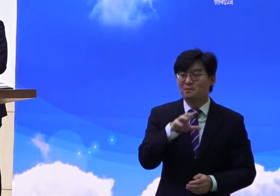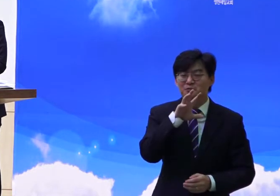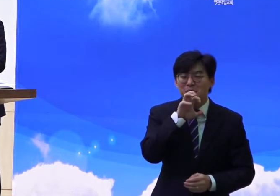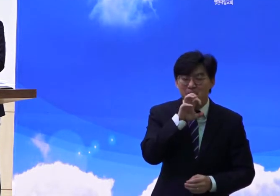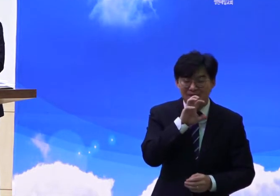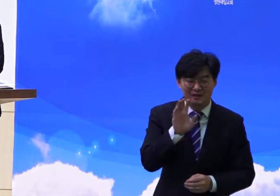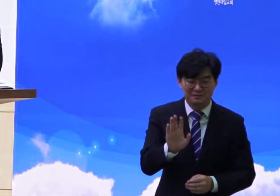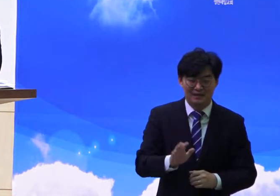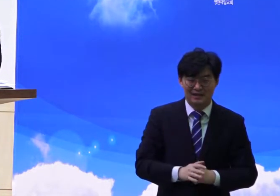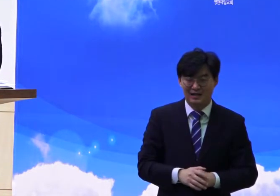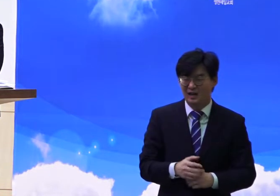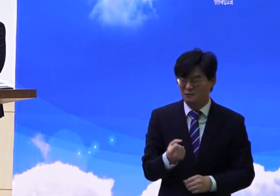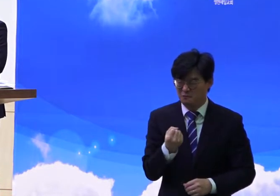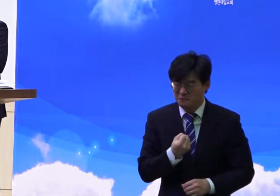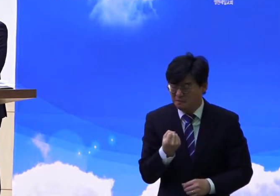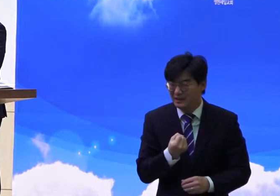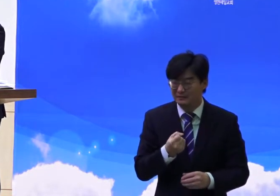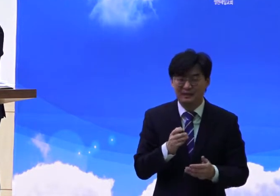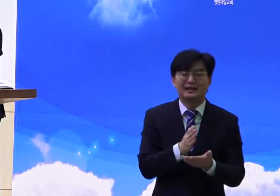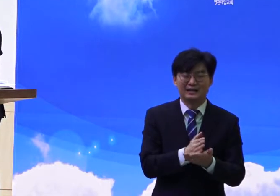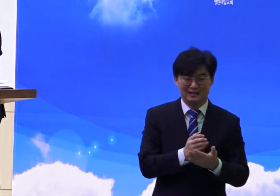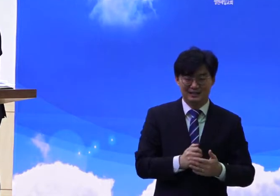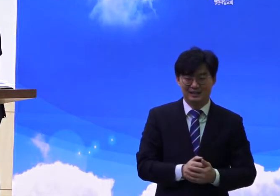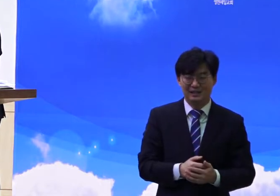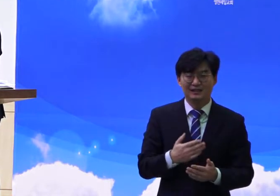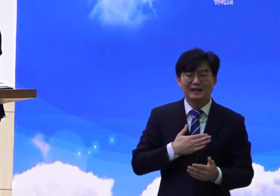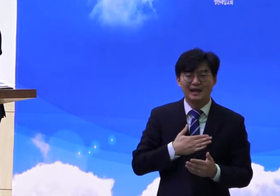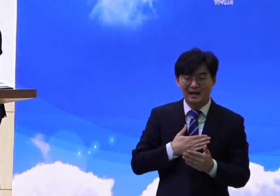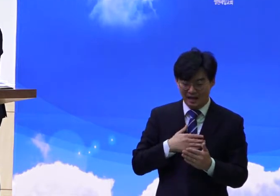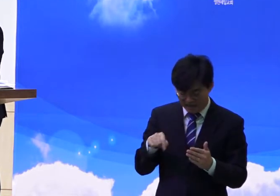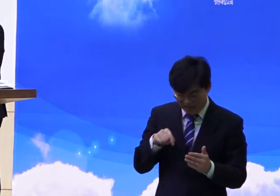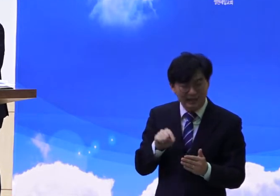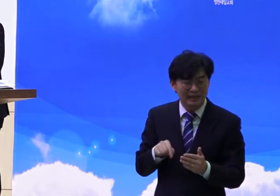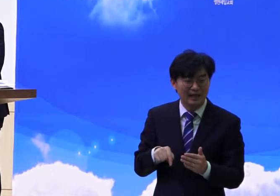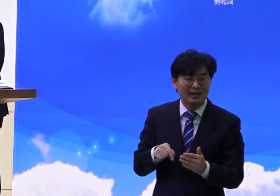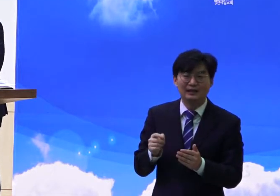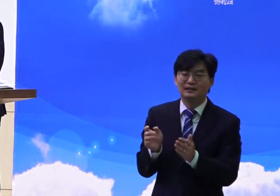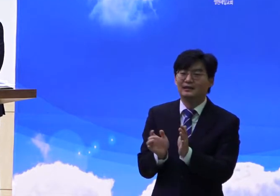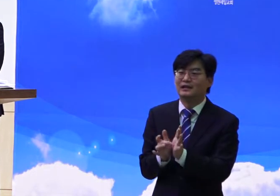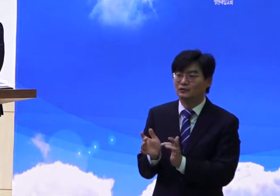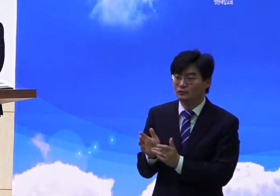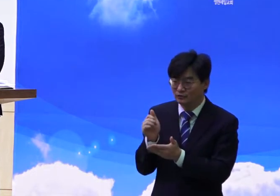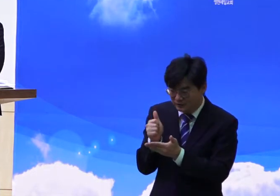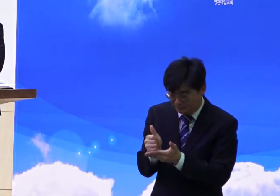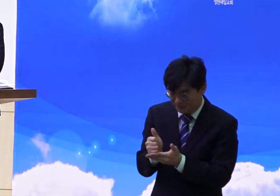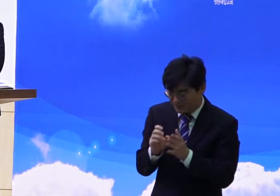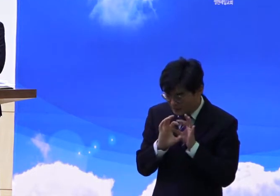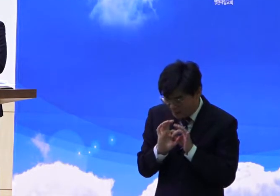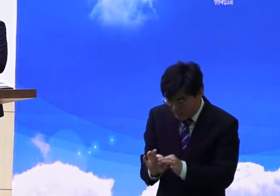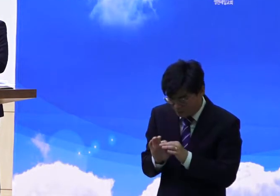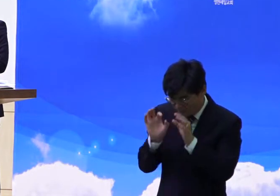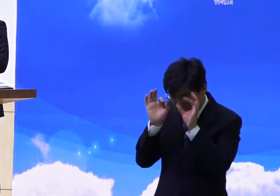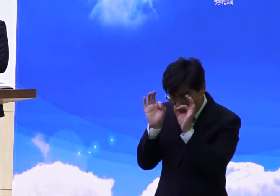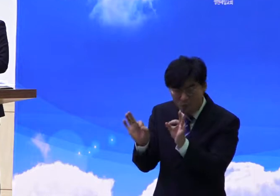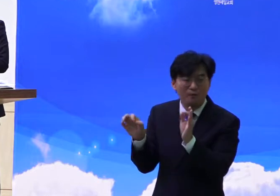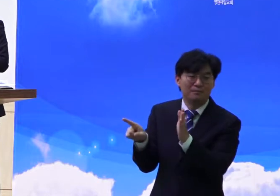불평하거나 원망하지 말고 여러분 가운데 역사하시는 하나님을 끝까지 바라보시며 신뢰하시기를